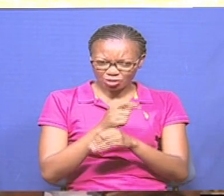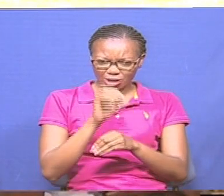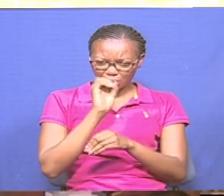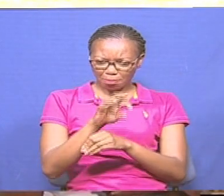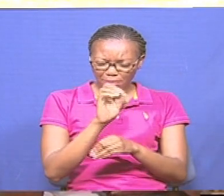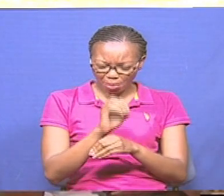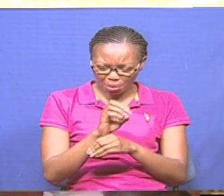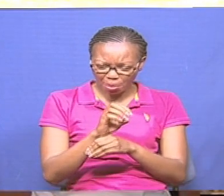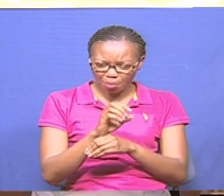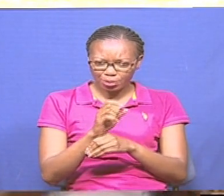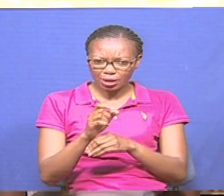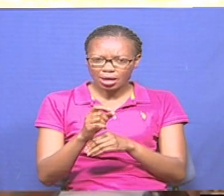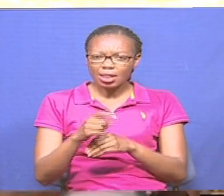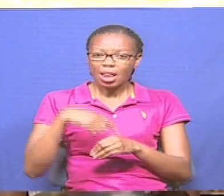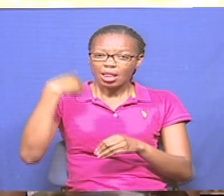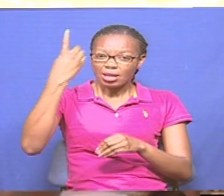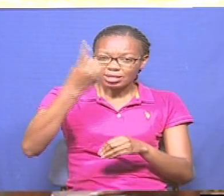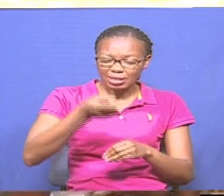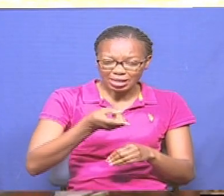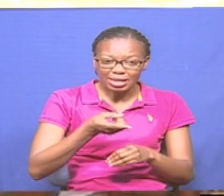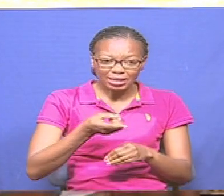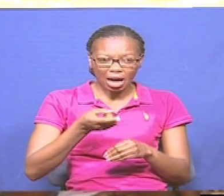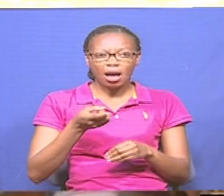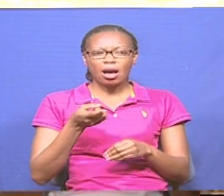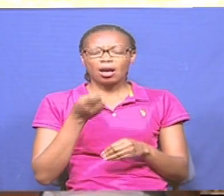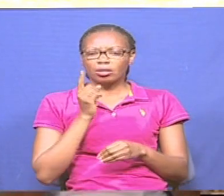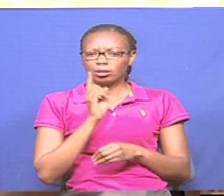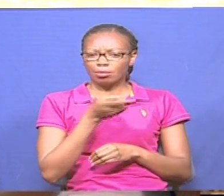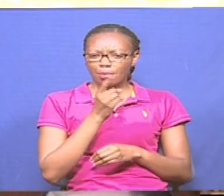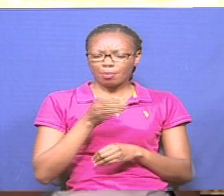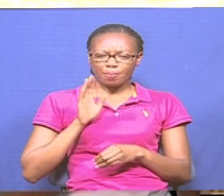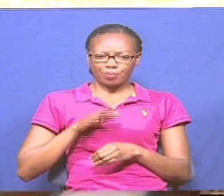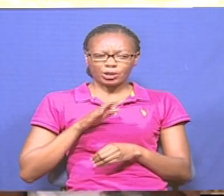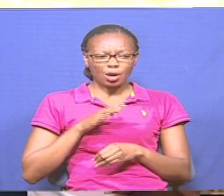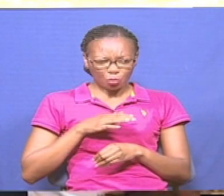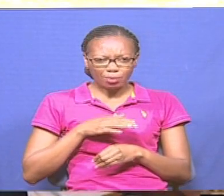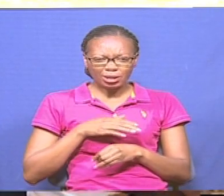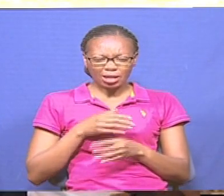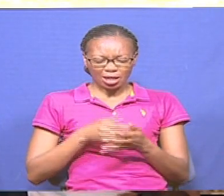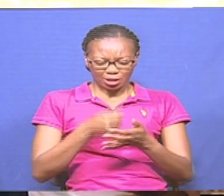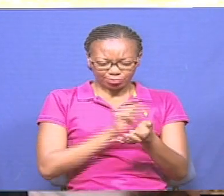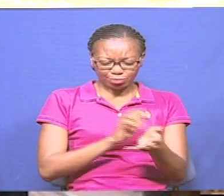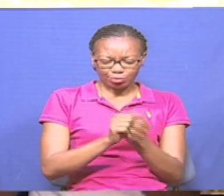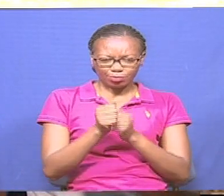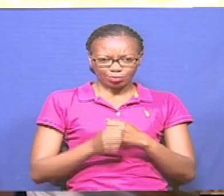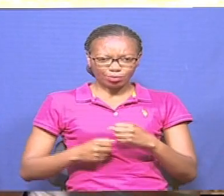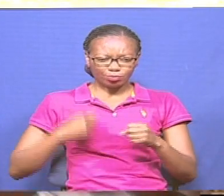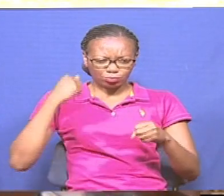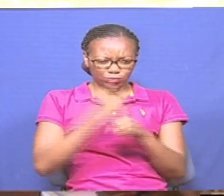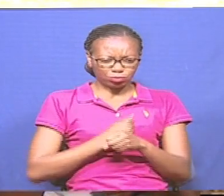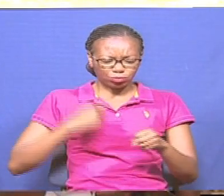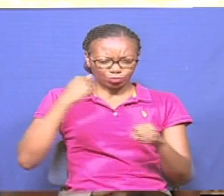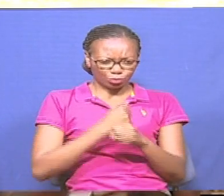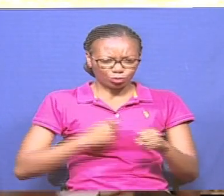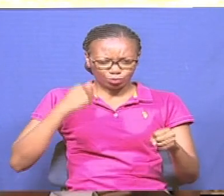tulifanya monitoring and evaluation, tulipata ya kwamba wamama ndo walikuwa wameimpress hizi technologies. So tukaona